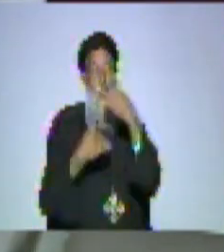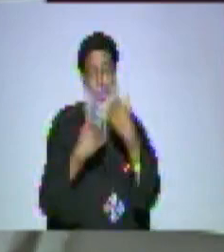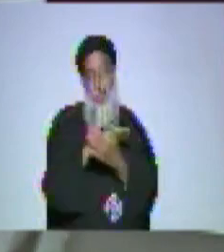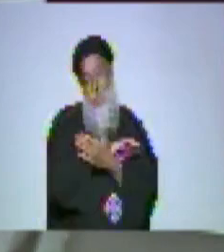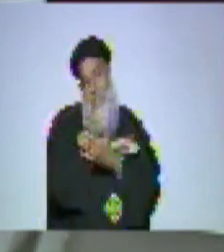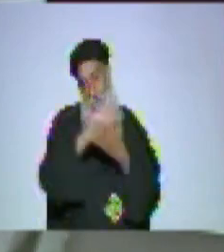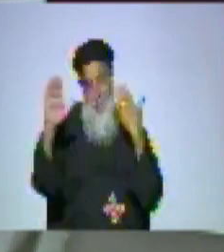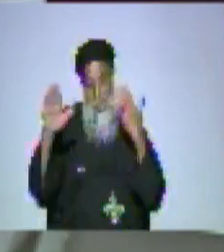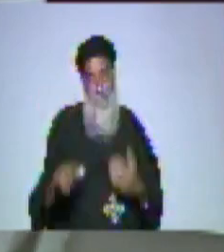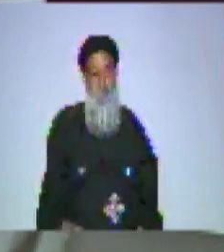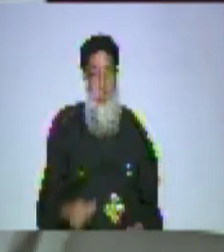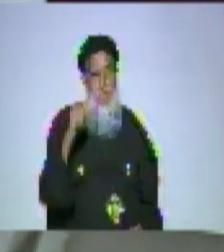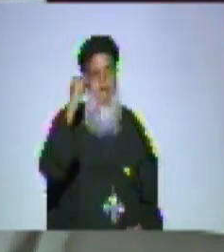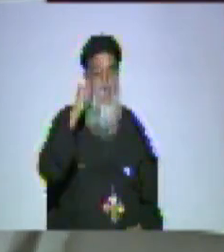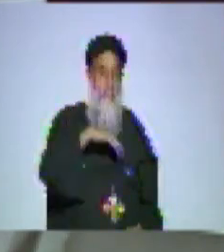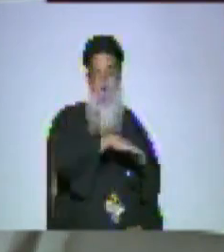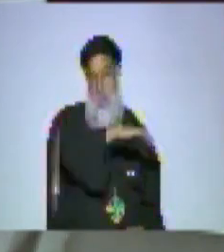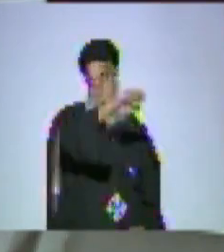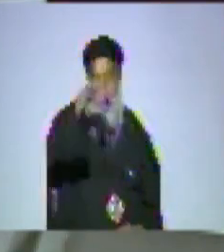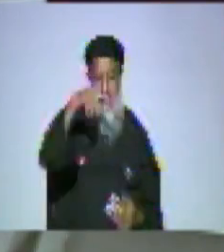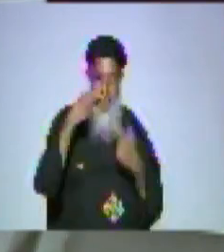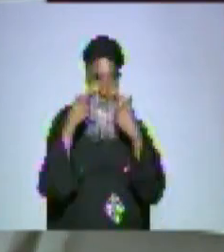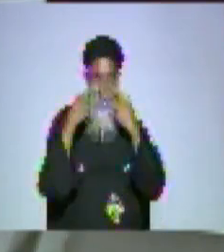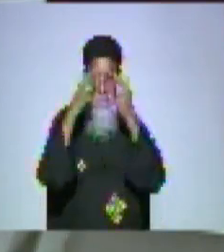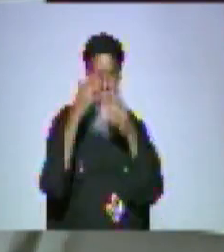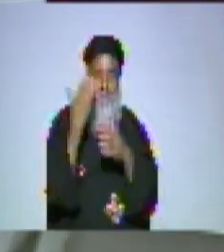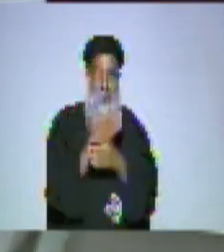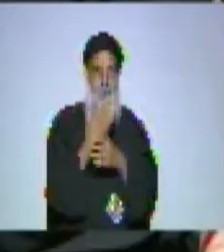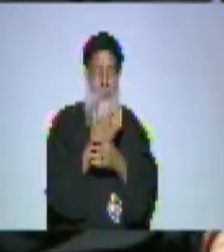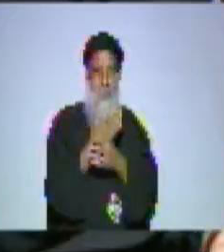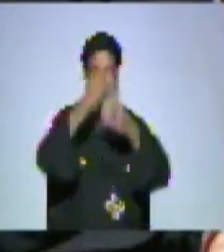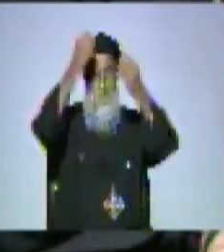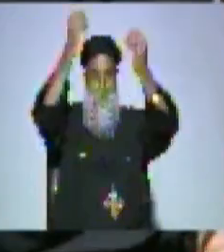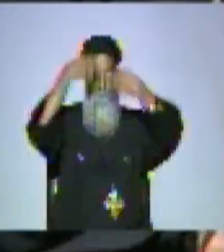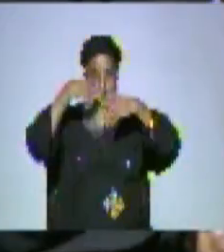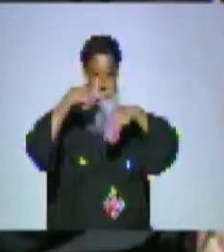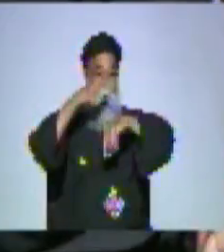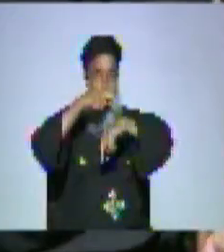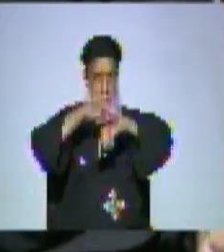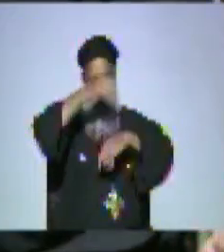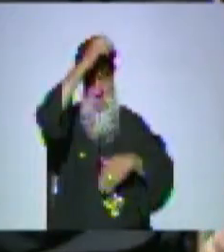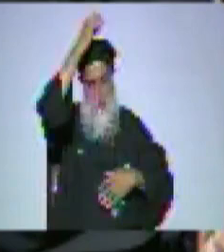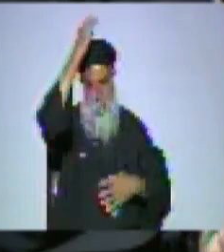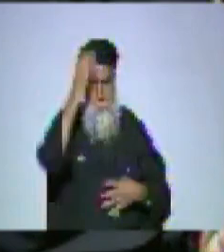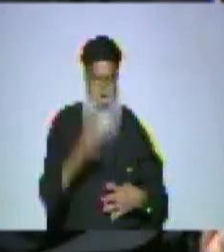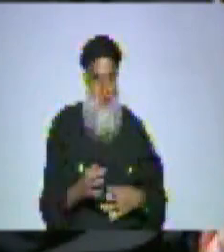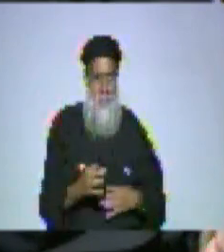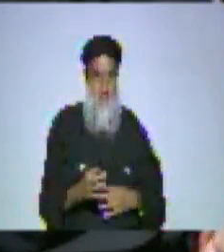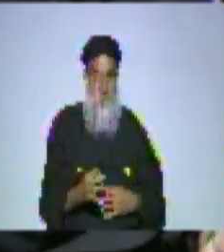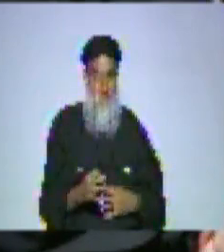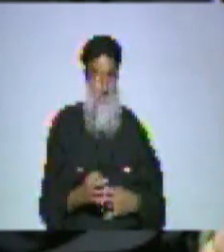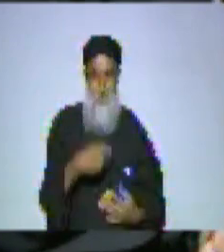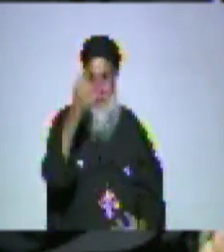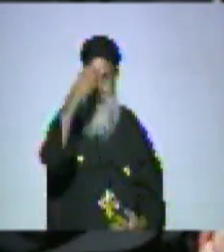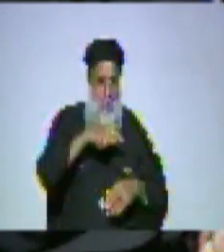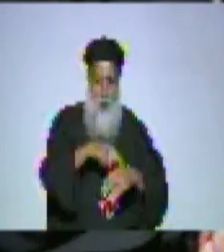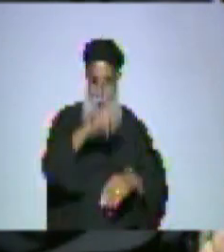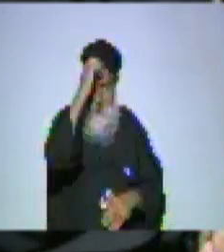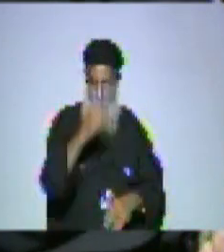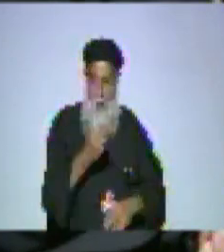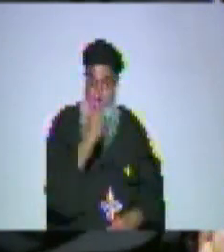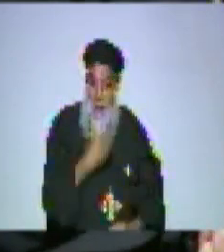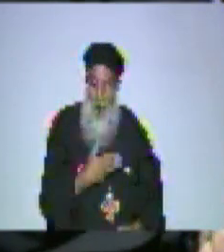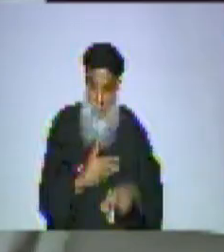كلنا صحيح ما فيش غيره لانك انت لست تعطيهم طعامهم في حين انت اللي ابتدي الطعامه بالظبط